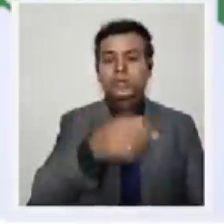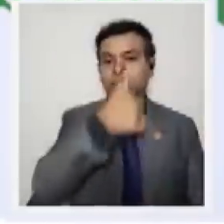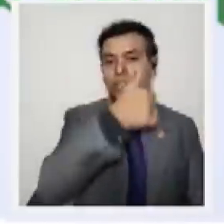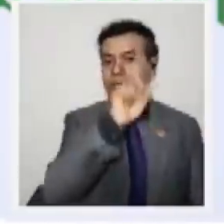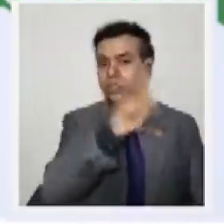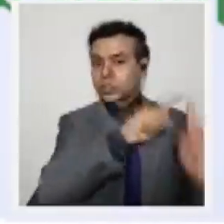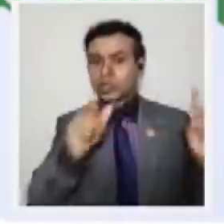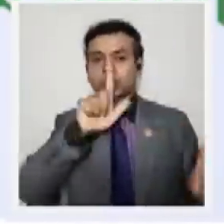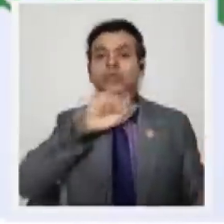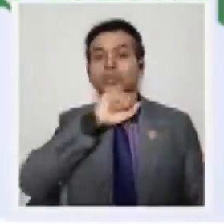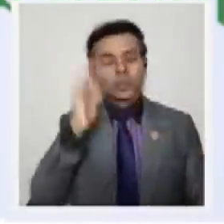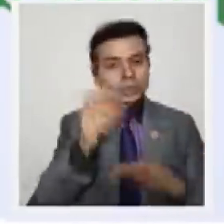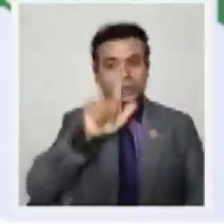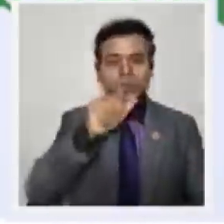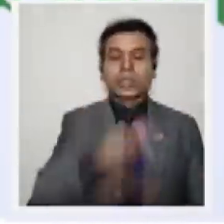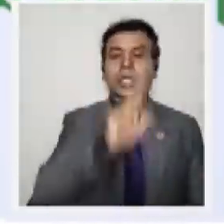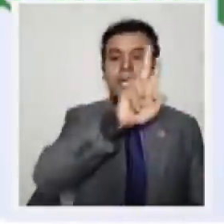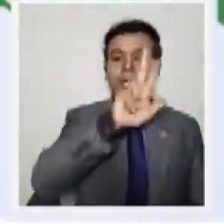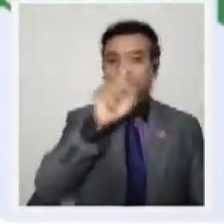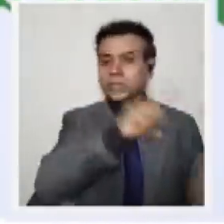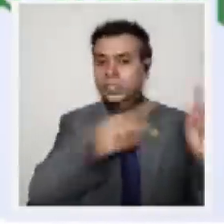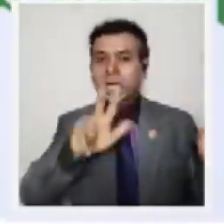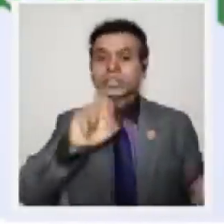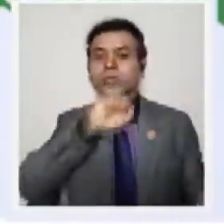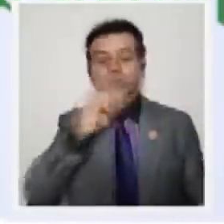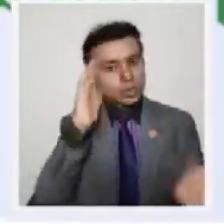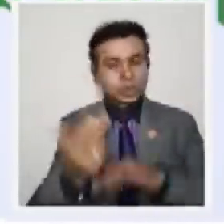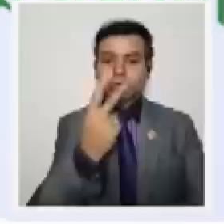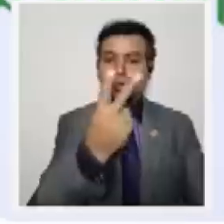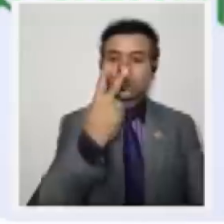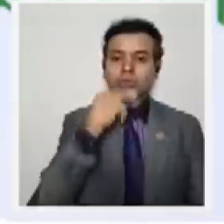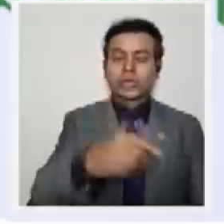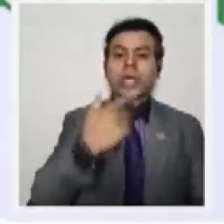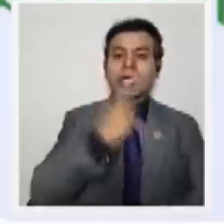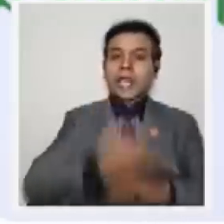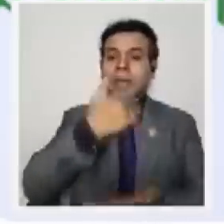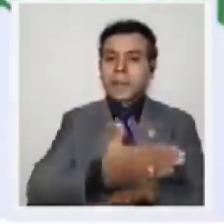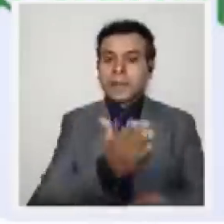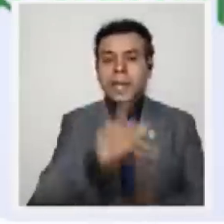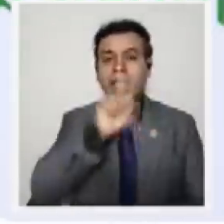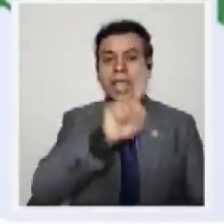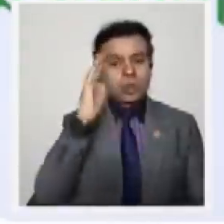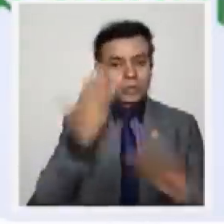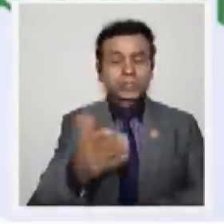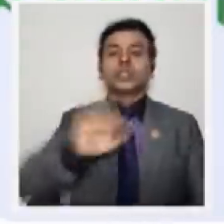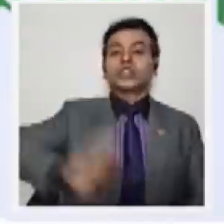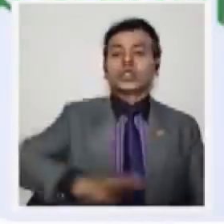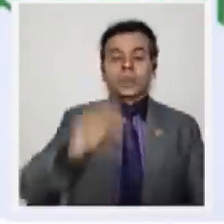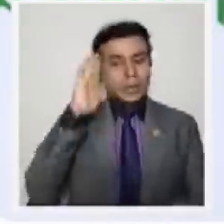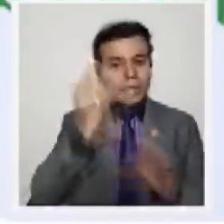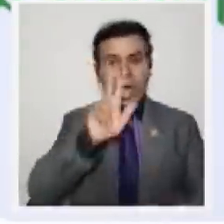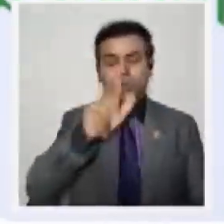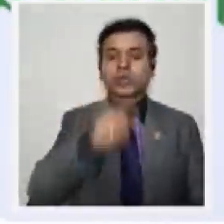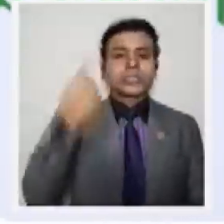1 জন, 41 থেকে 50 বছর 8 জন, 51 থেকে 60 বছর 4 জন, 61 থেকে 70 বছর 7 জন, 81 থেকে 80 বছর